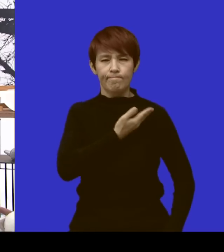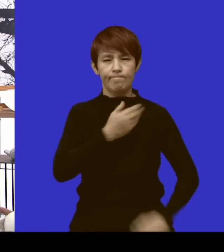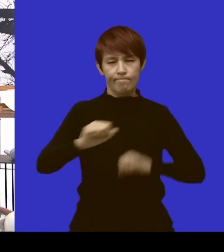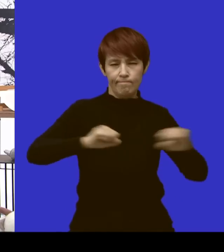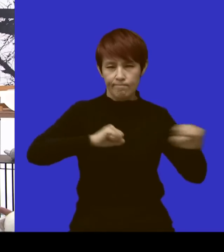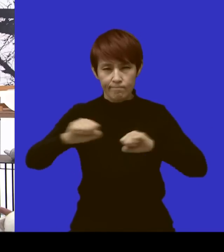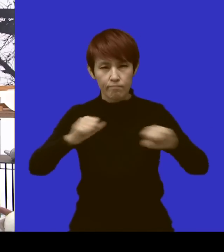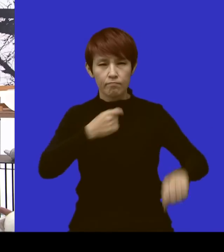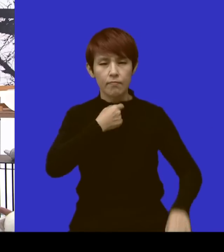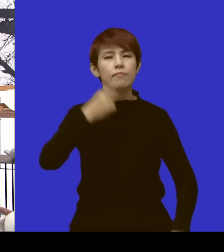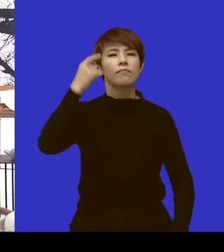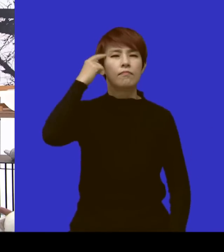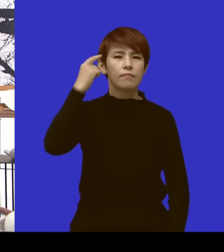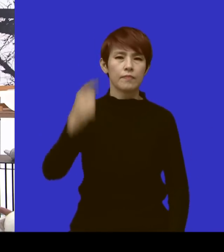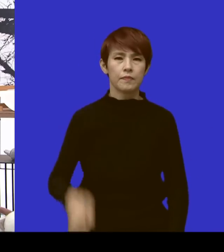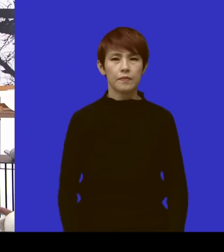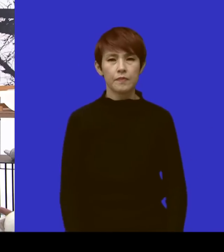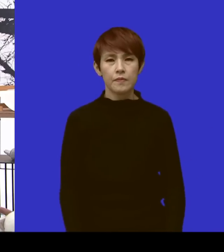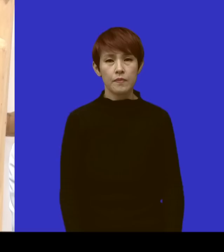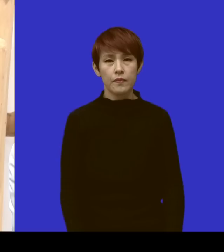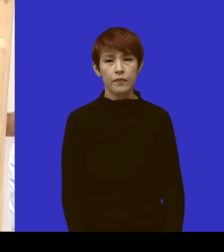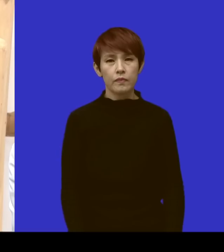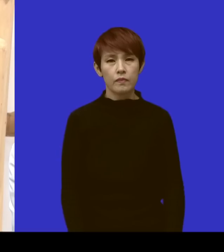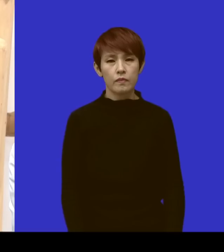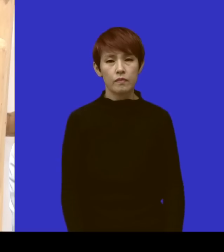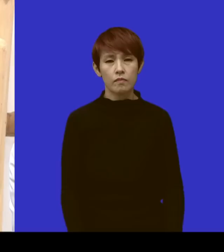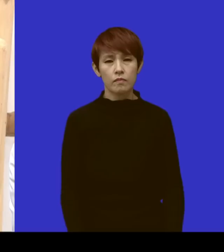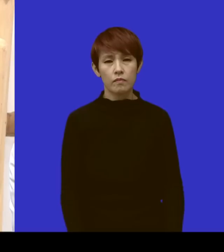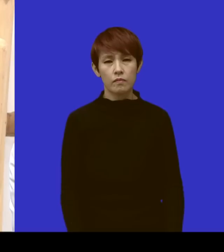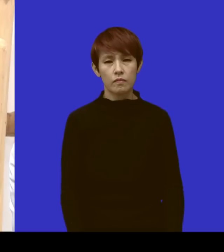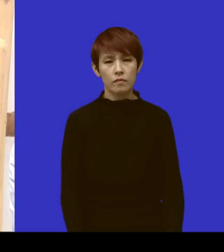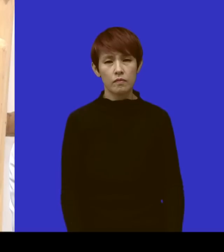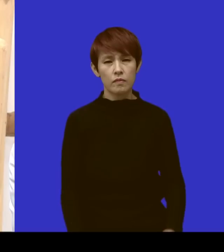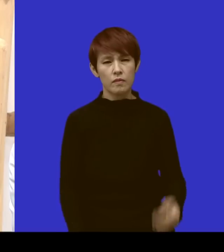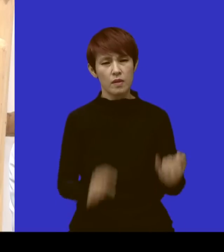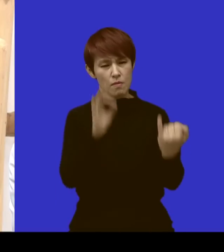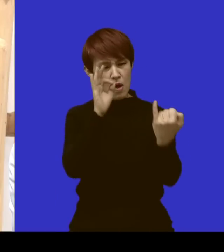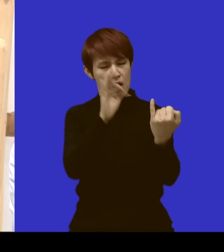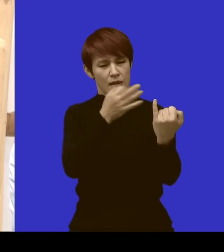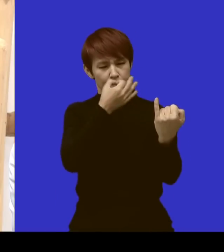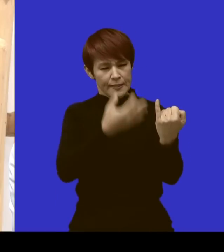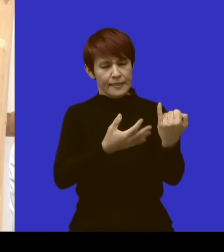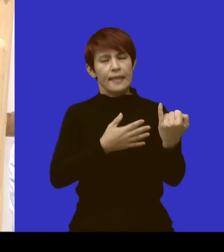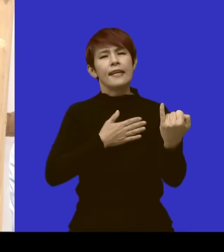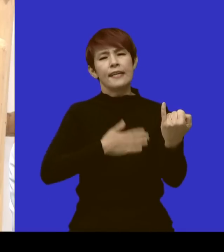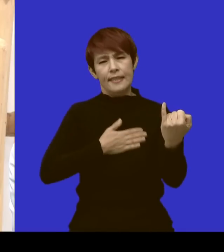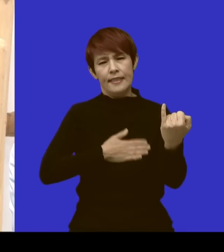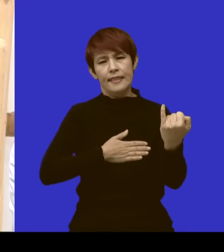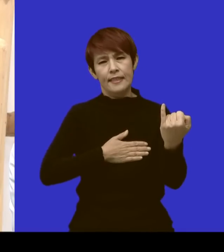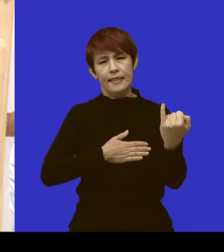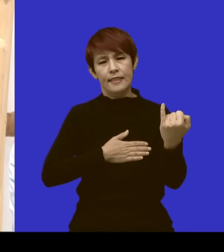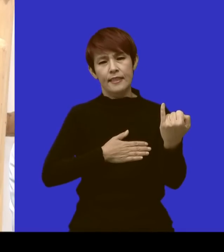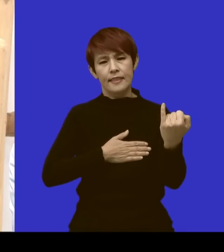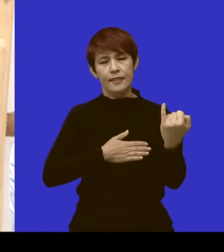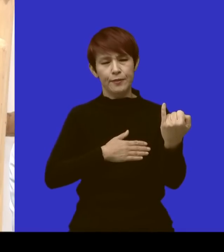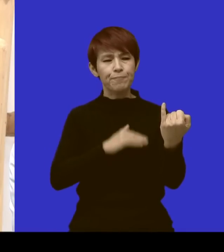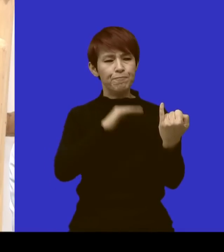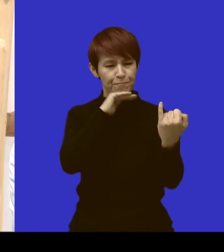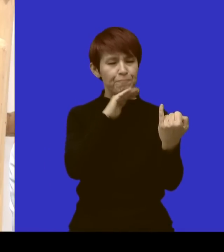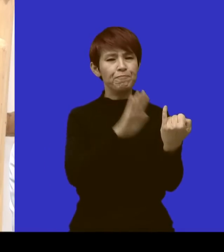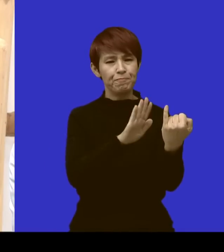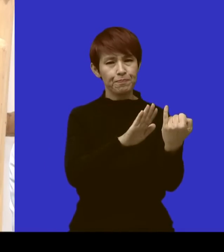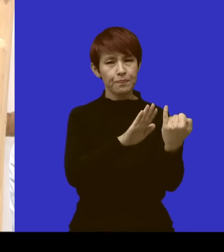좀 똑똑하게 했던 것 같고 어떻게 보면 옆에서 보면서 굉장히 힘들어하는 것도 알지만 조금만